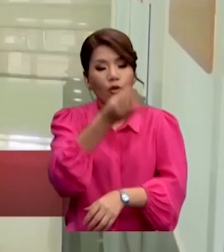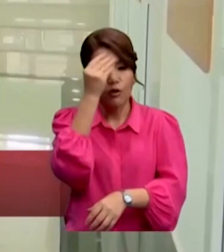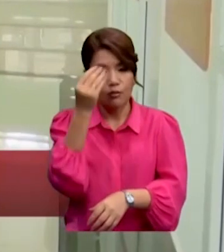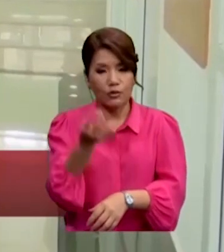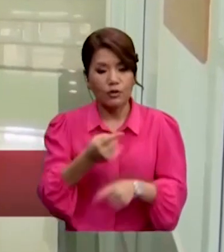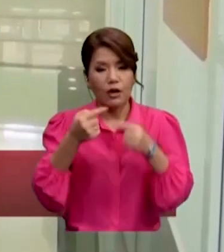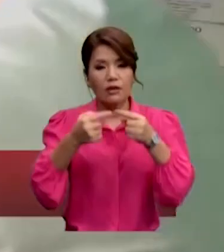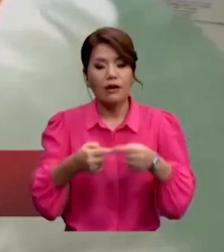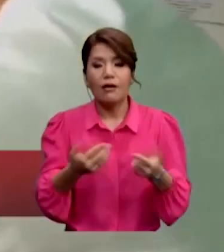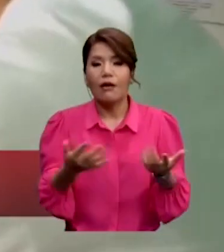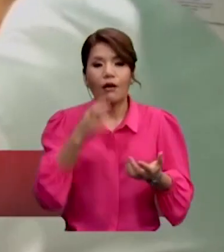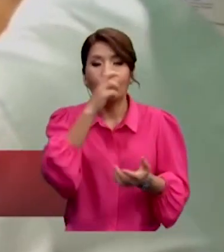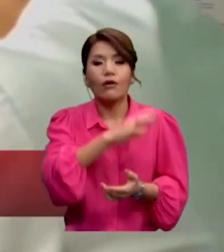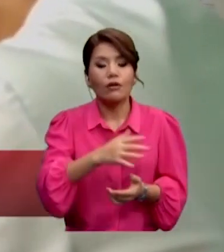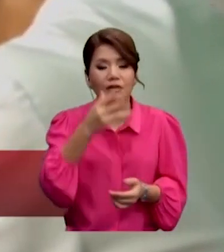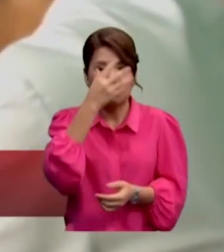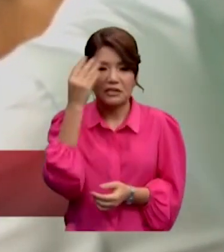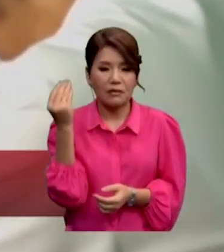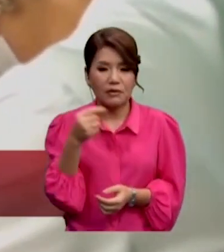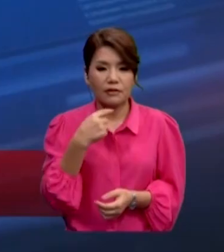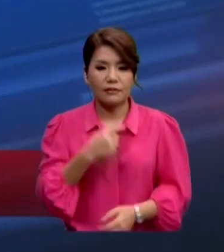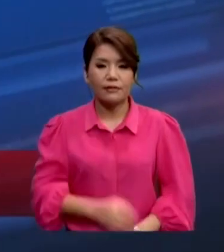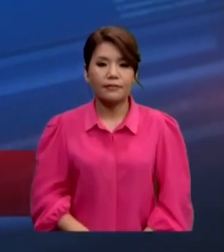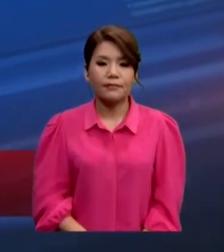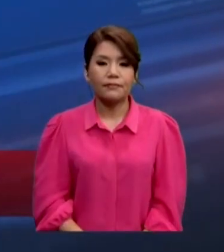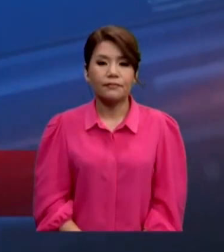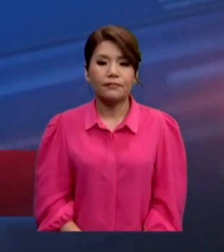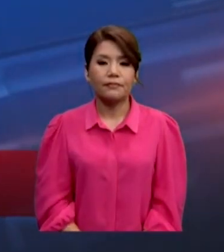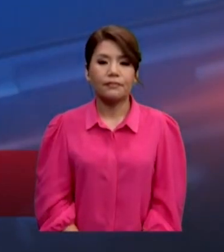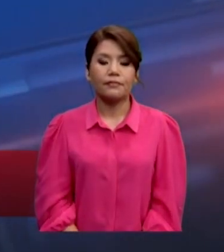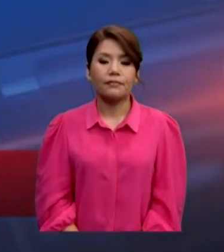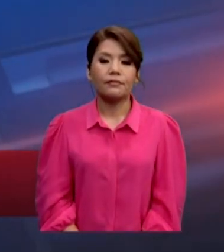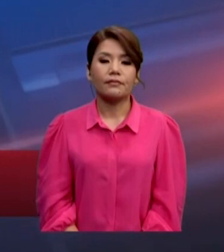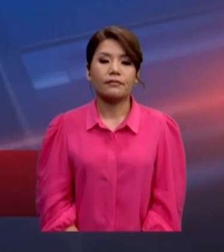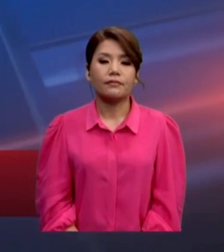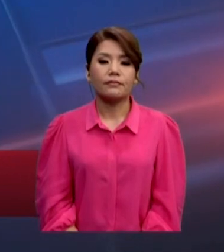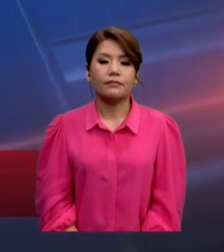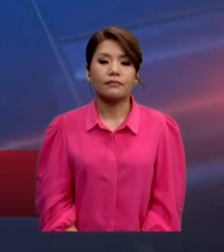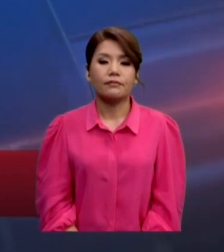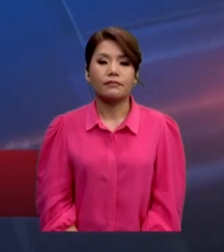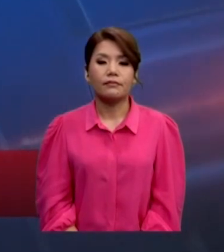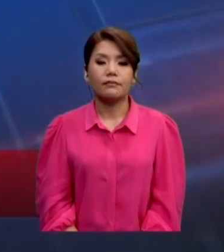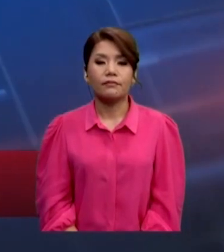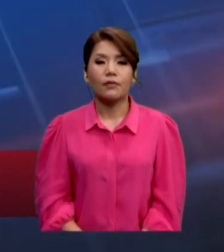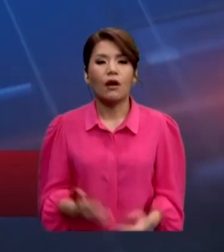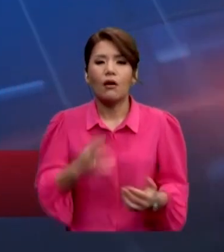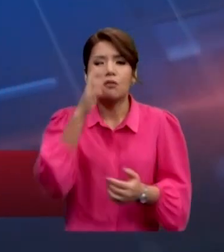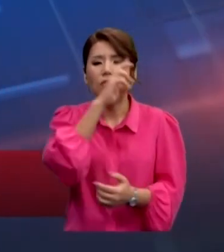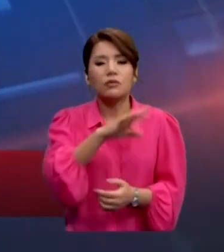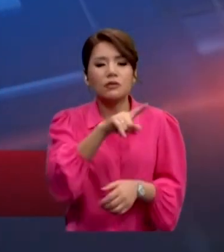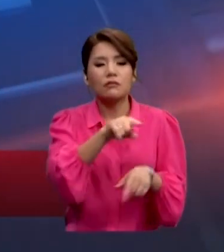бірақ нақты қай ел екенін ұмытқан сияқты. В каких странах такие ограничения действуют? Можете уточнить?